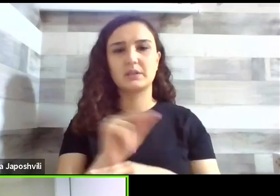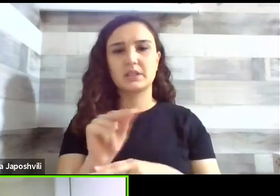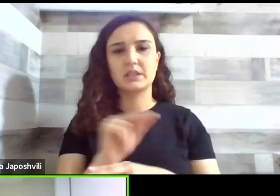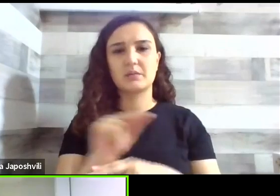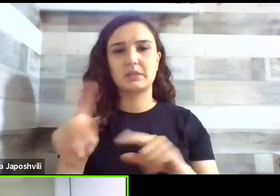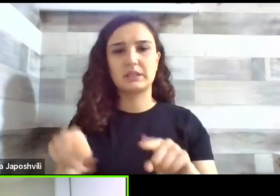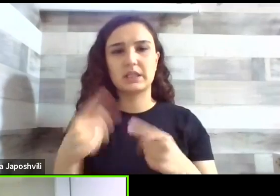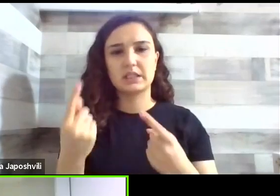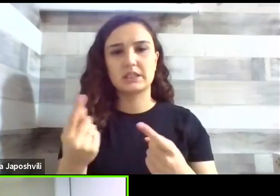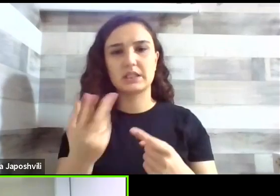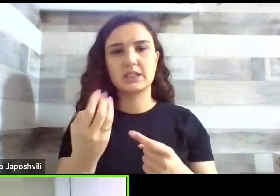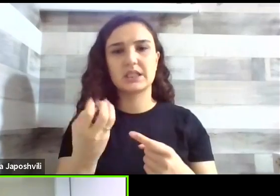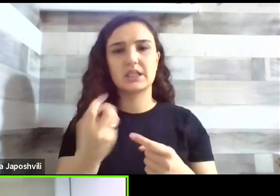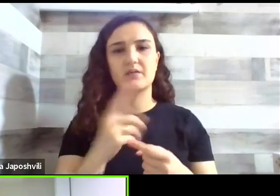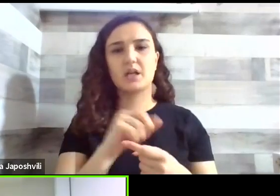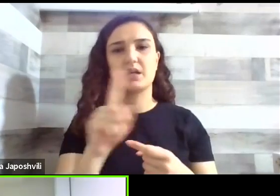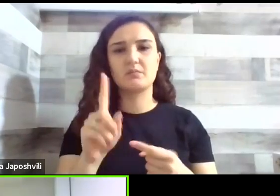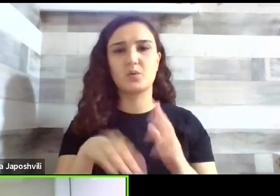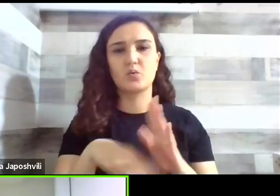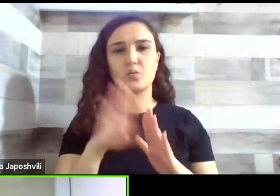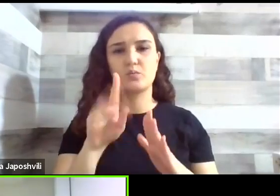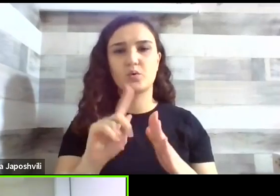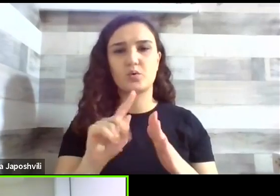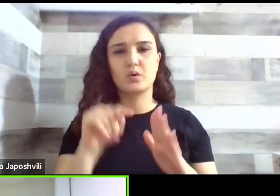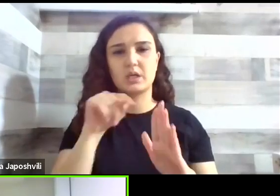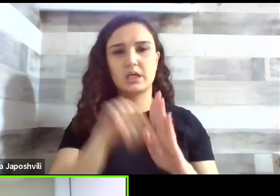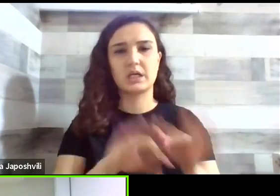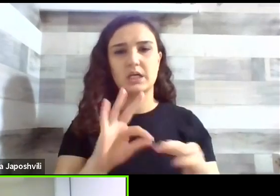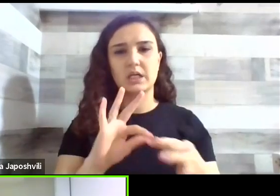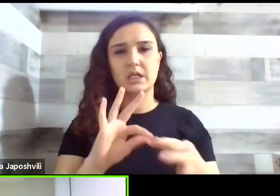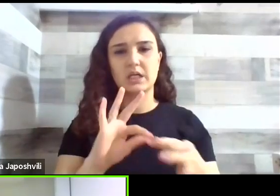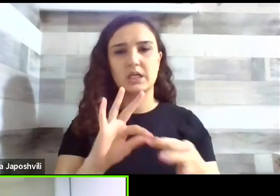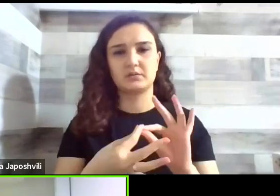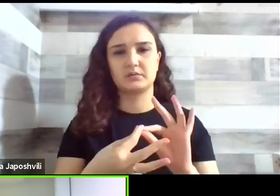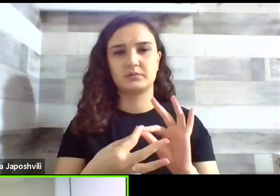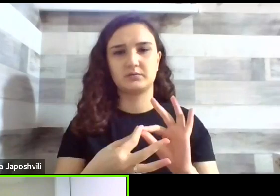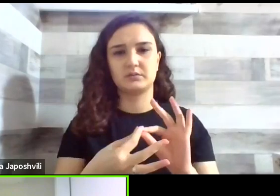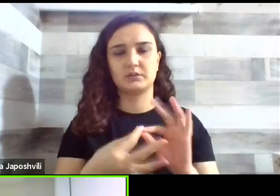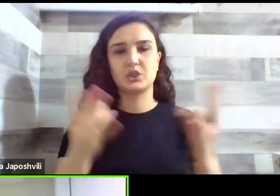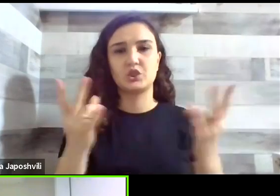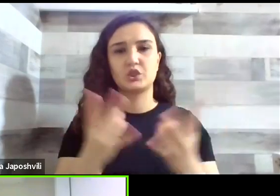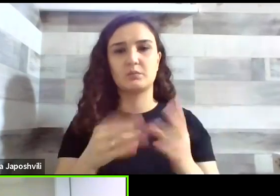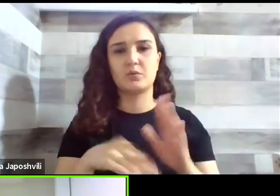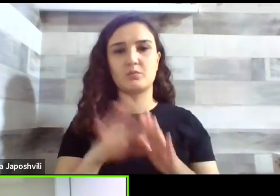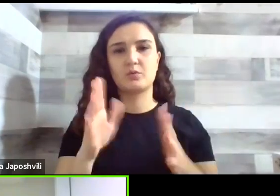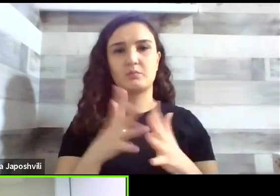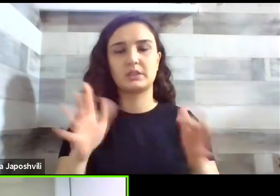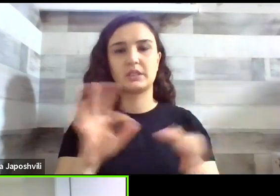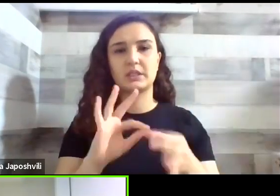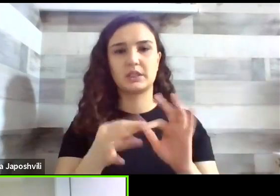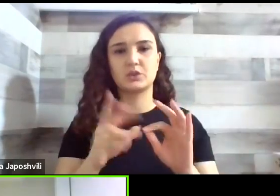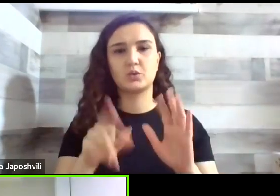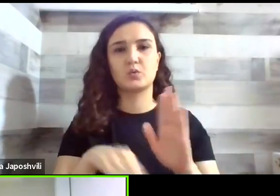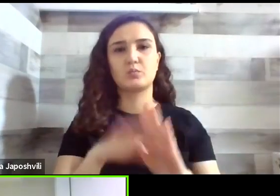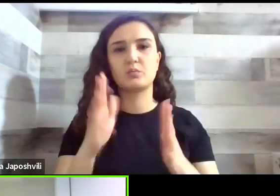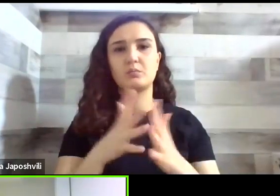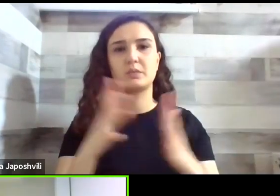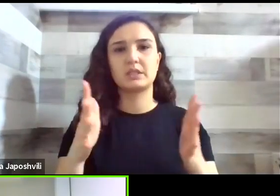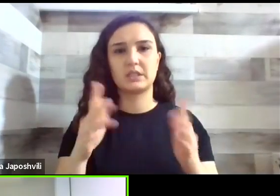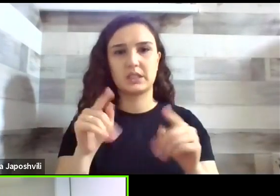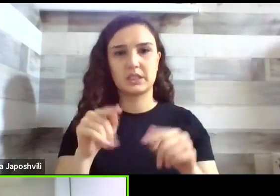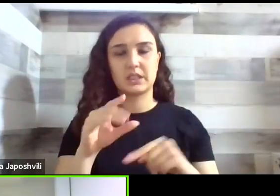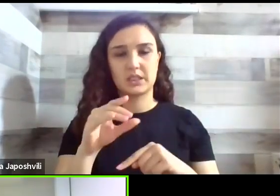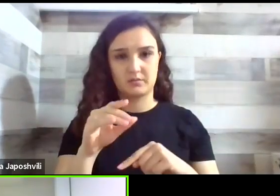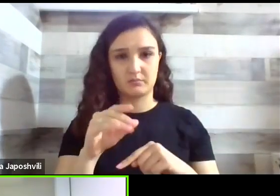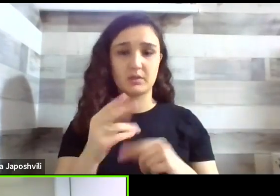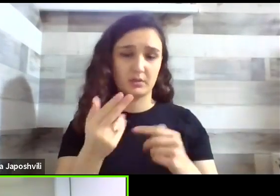აბილიტაციას კიდევ რაიმე უფრო ღრმად ჩასვლა, ასე ვთქვათ, დასჭირდება უფრო მეტ დეტალში და უფრო კიდე მეტი სპეციფიკის